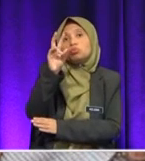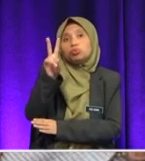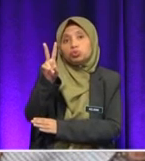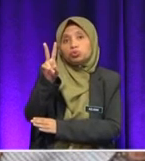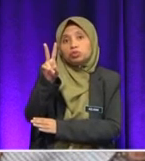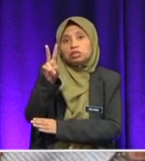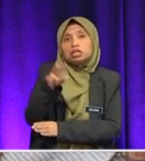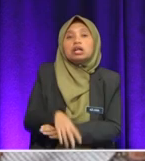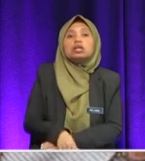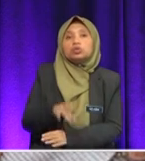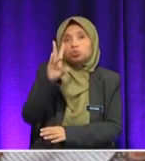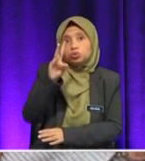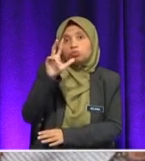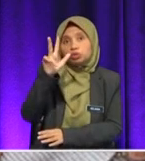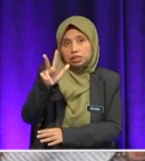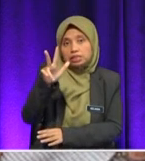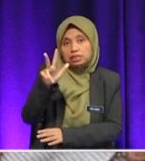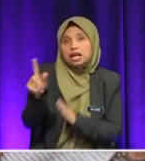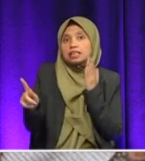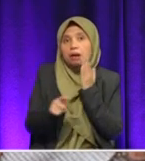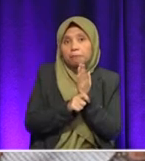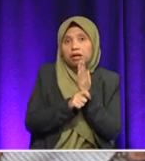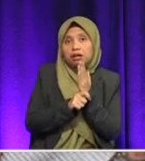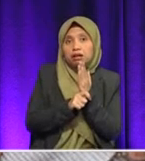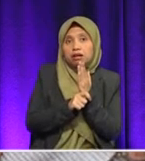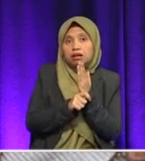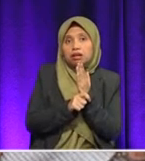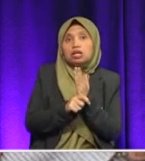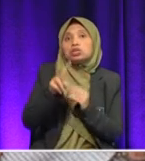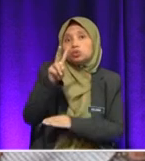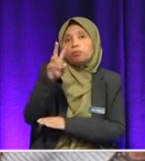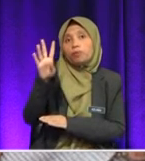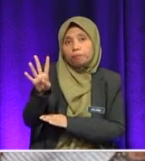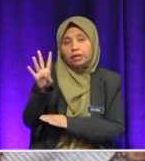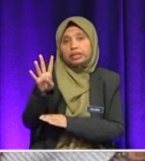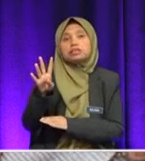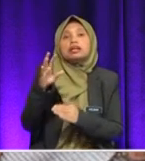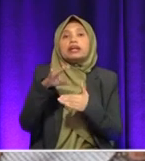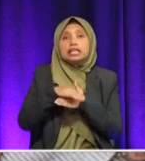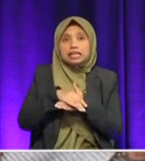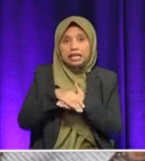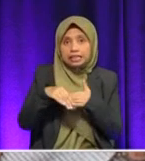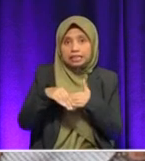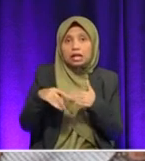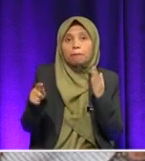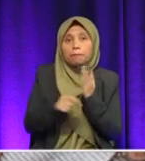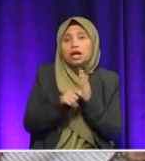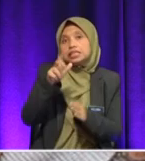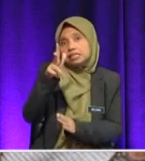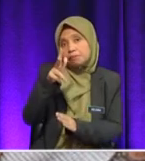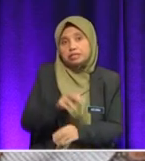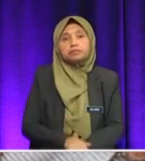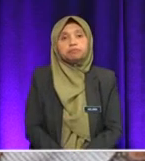72-73 eh sorry 73 Oke tambah dengan 2024 tinggi dan tambah dengan